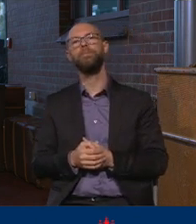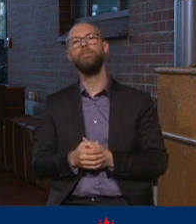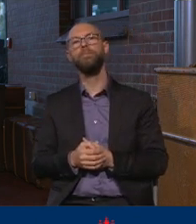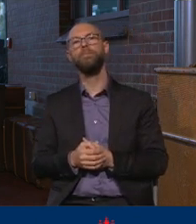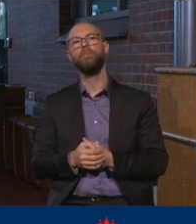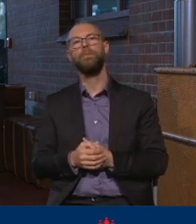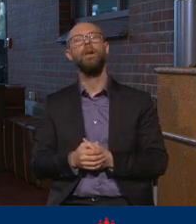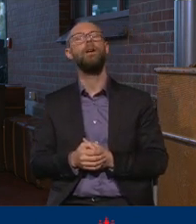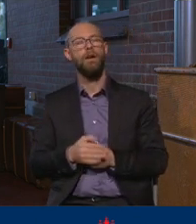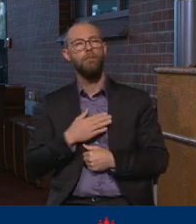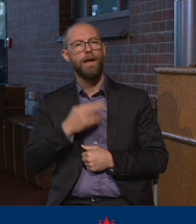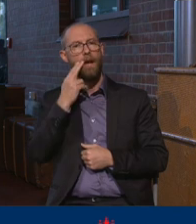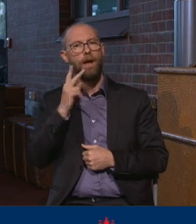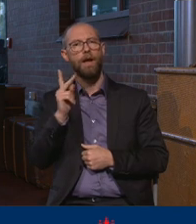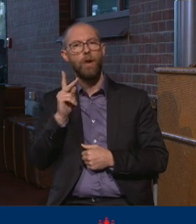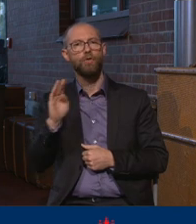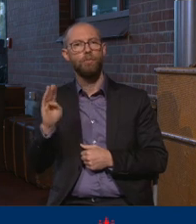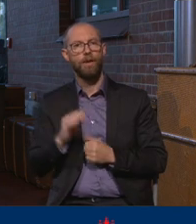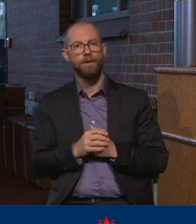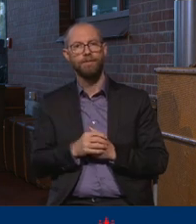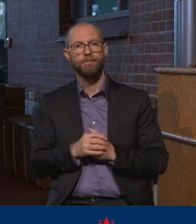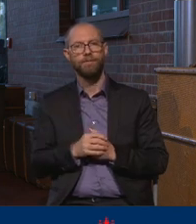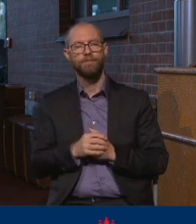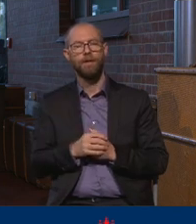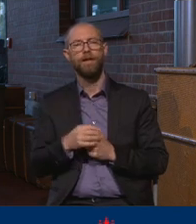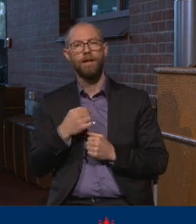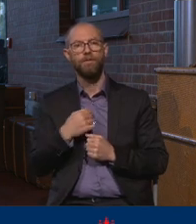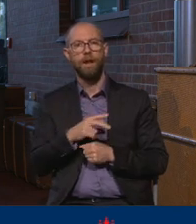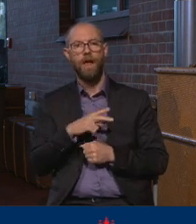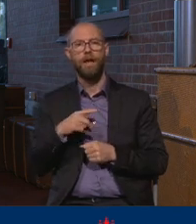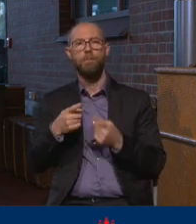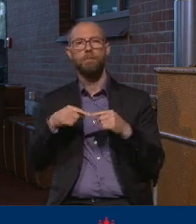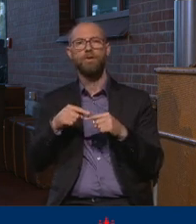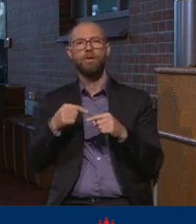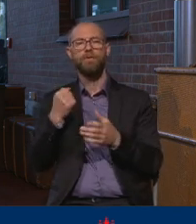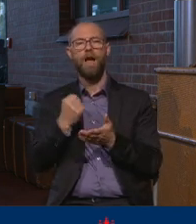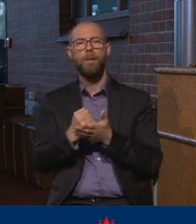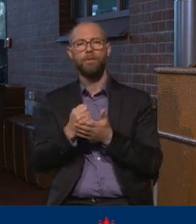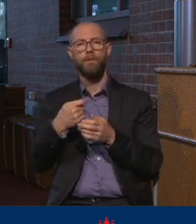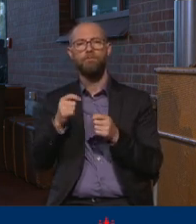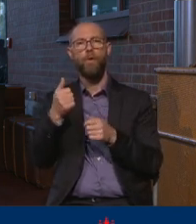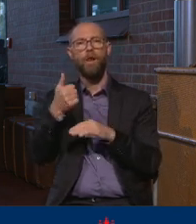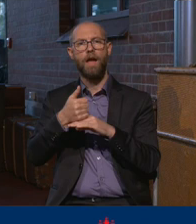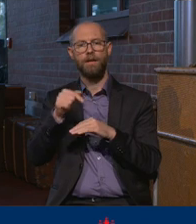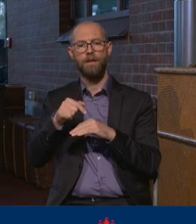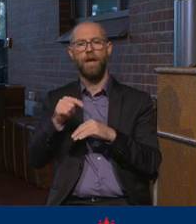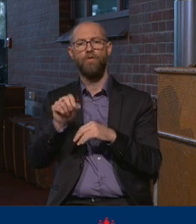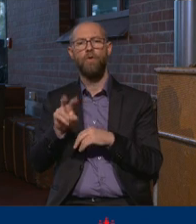mein name ist klaus rückte ich war lange bezirksabgeordnete hierfür die fette zuständig